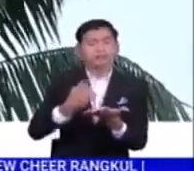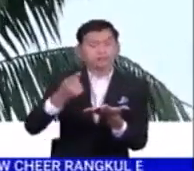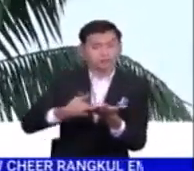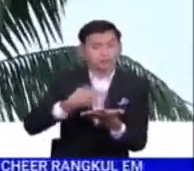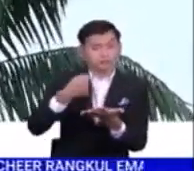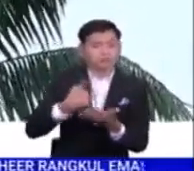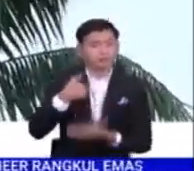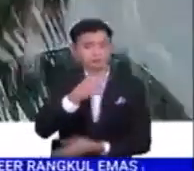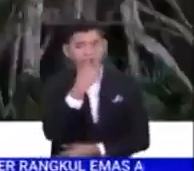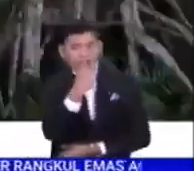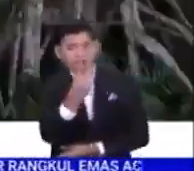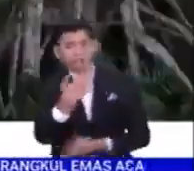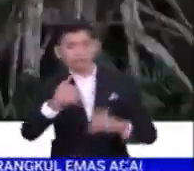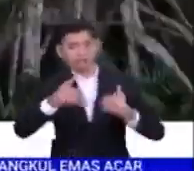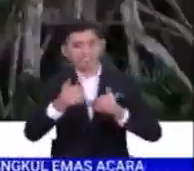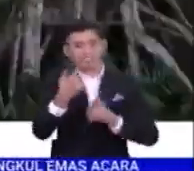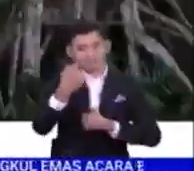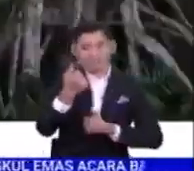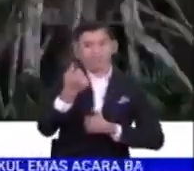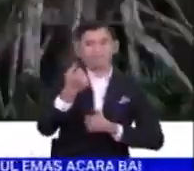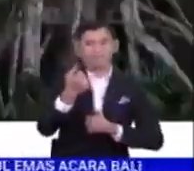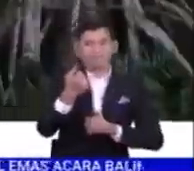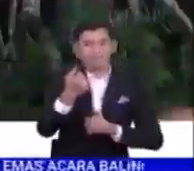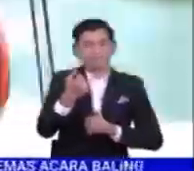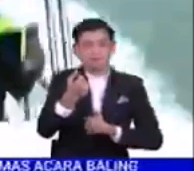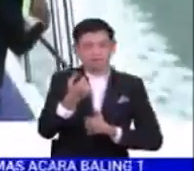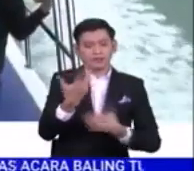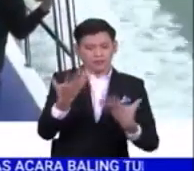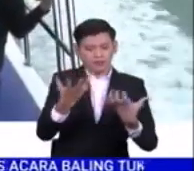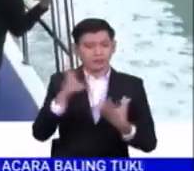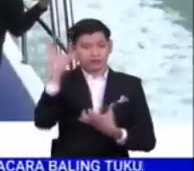them fighting for food source.